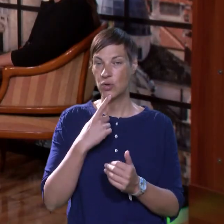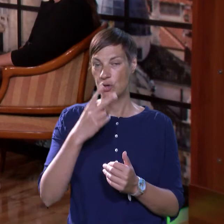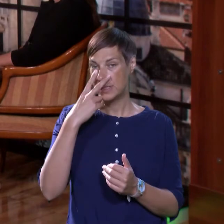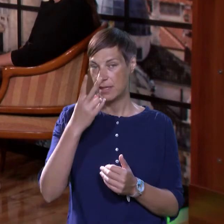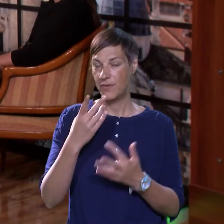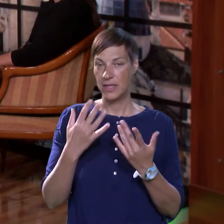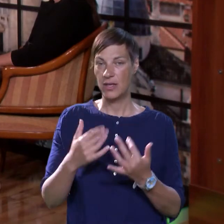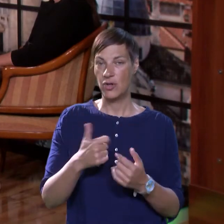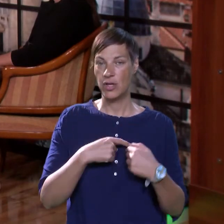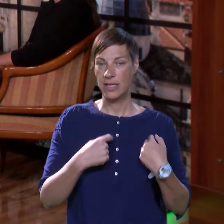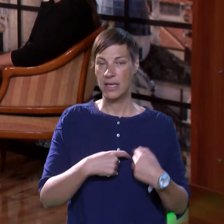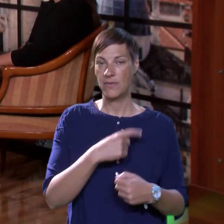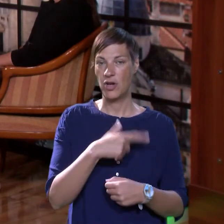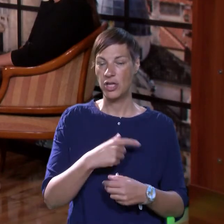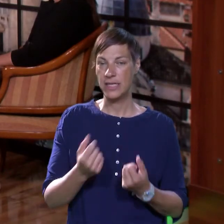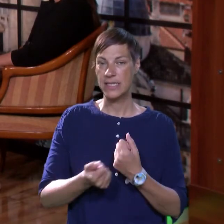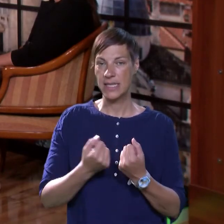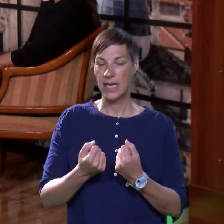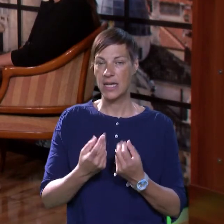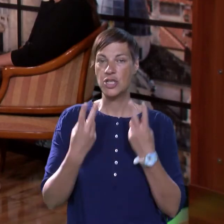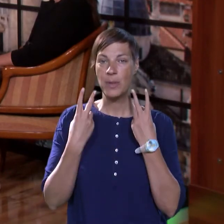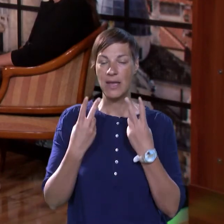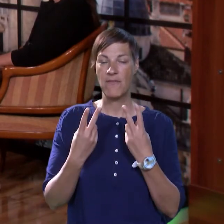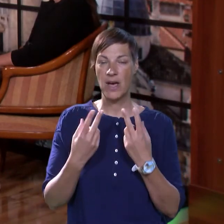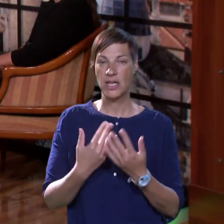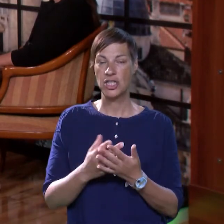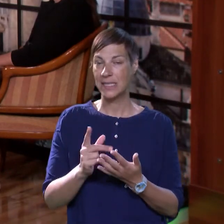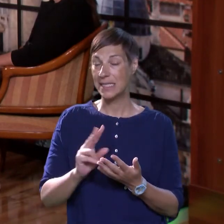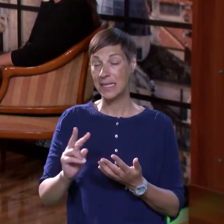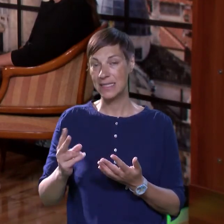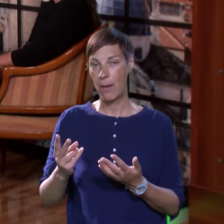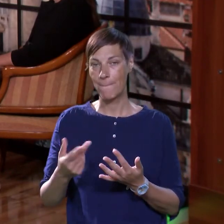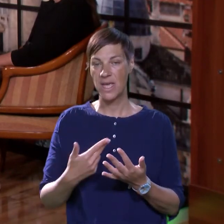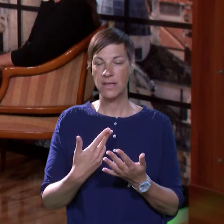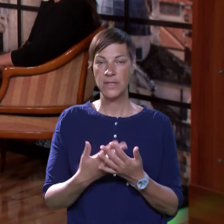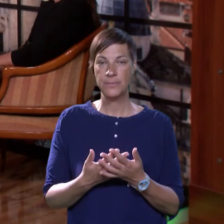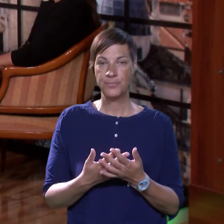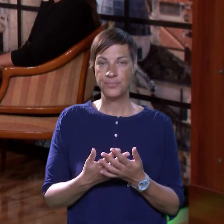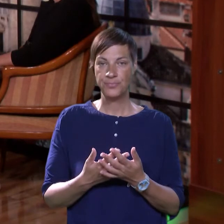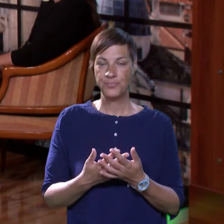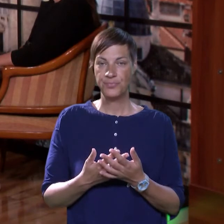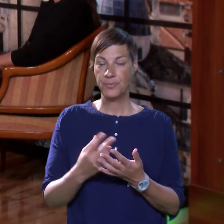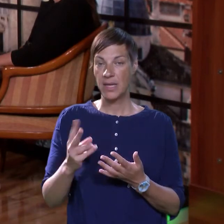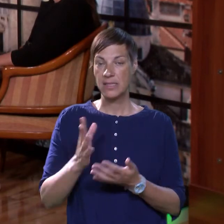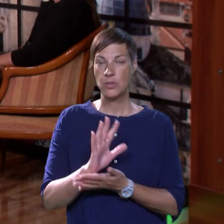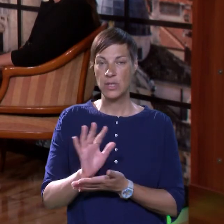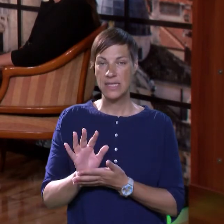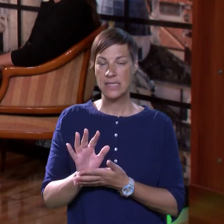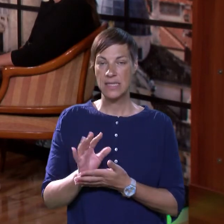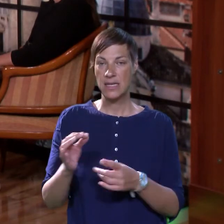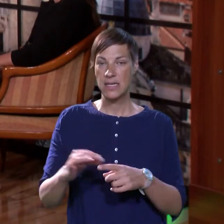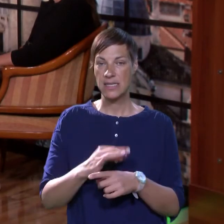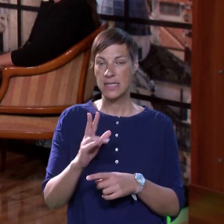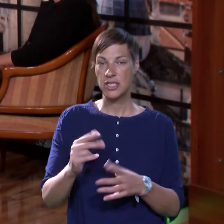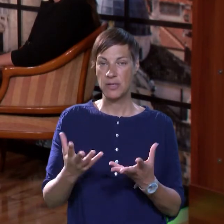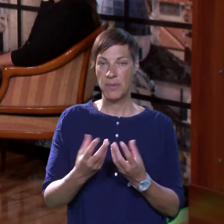kroz koje se vidi koliko je jedan volonterski angažman i važan i nezamjenjiv. I opet, s druge strane,